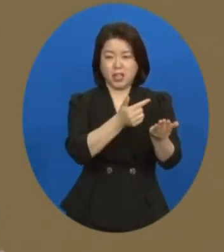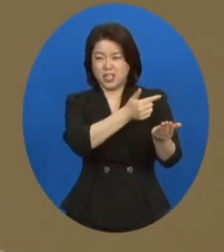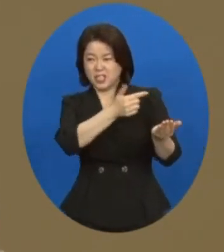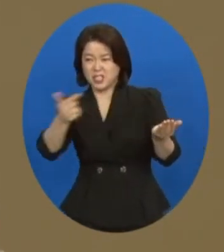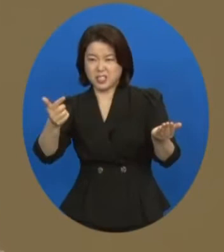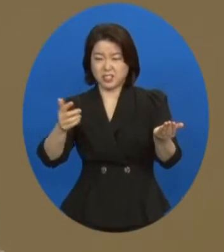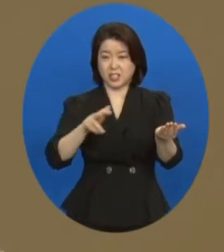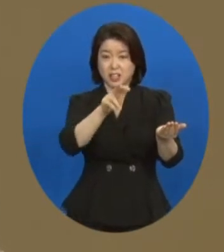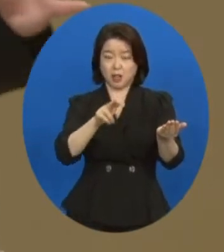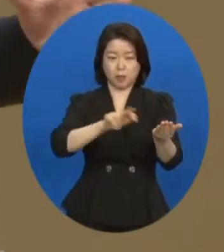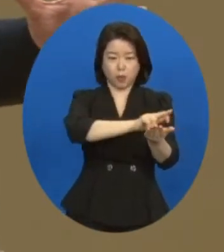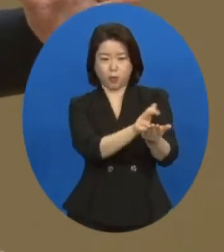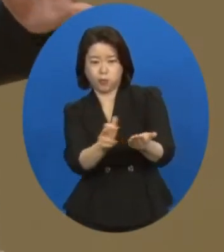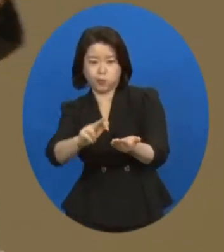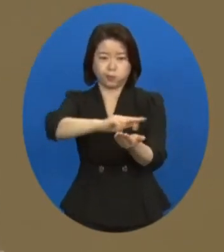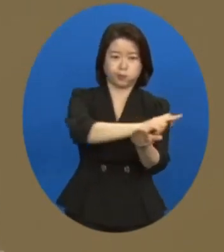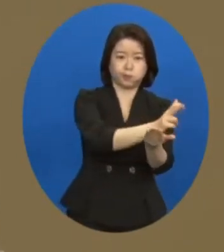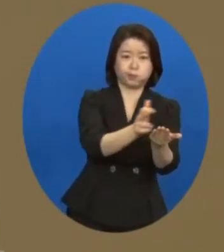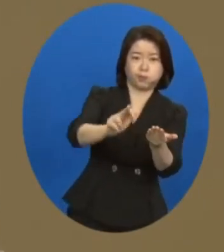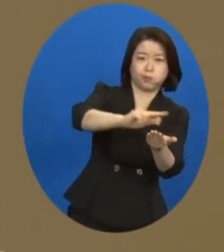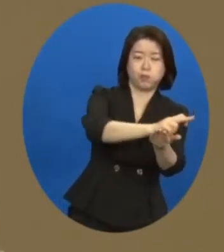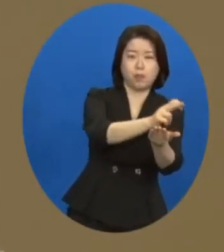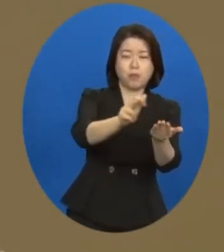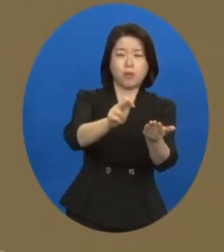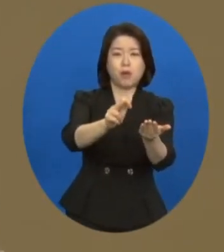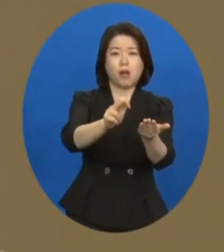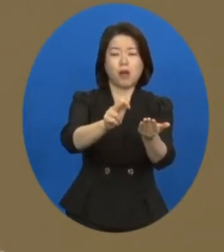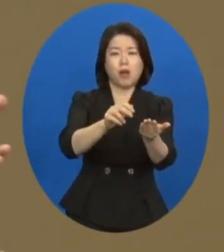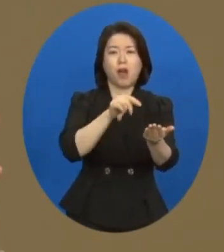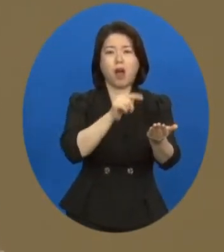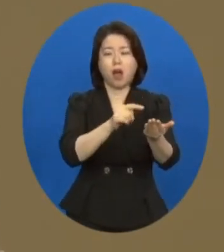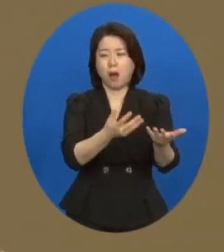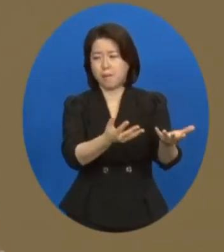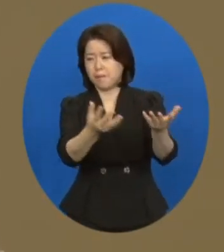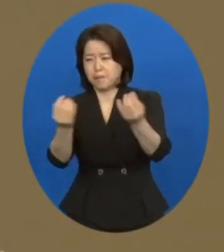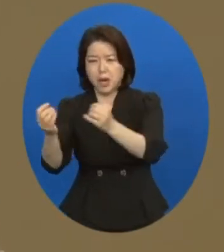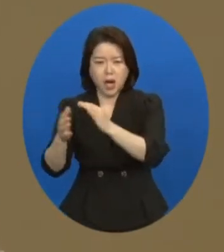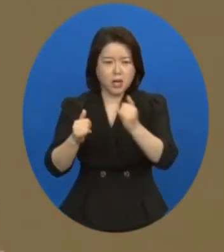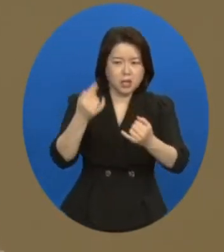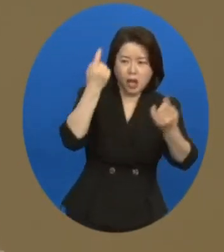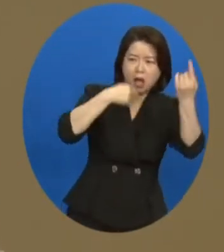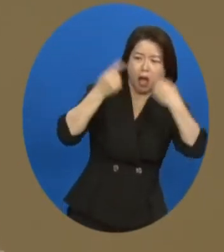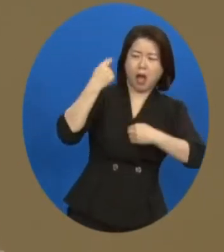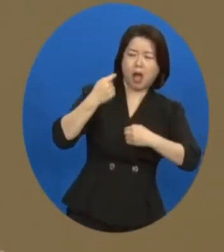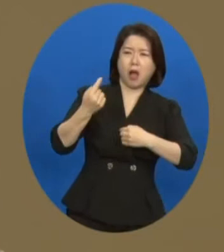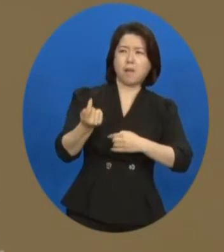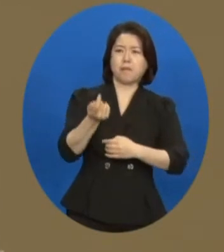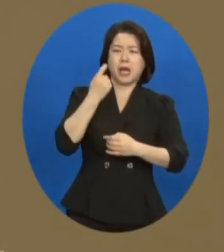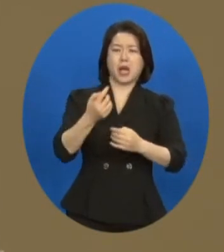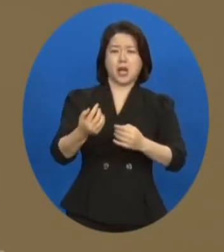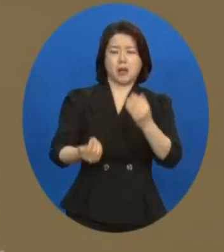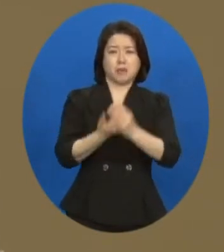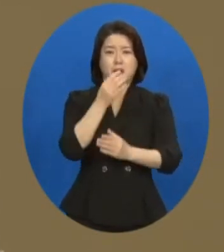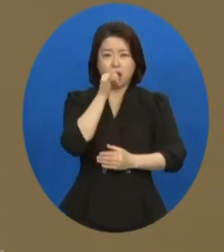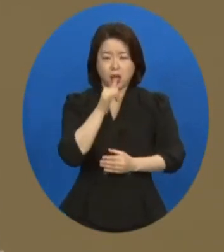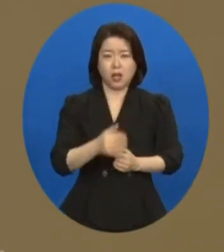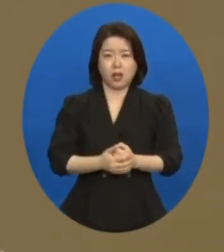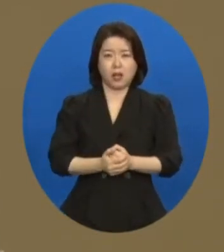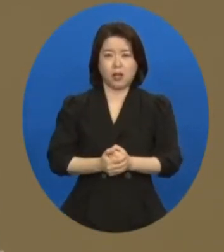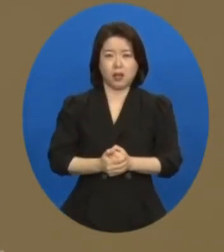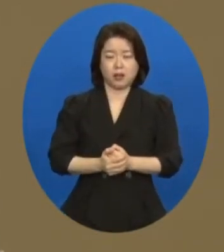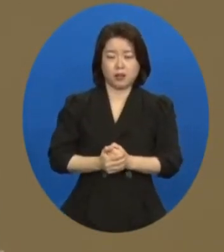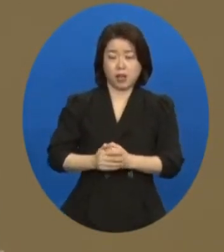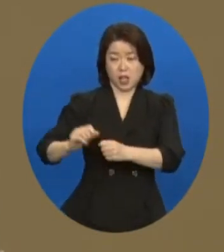덩치에 대포가 이리 흔들리고 저리 흔들리면서 수많은 사람을 다치게 하고 있는 거예요 수병들이